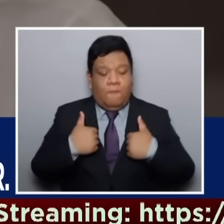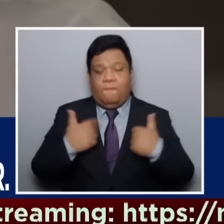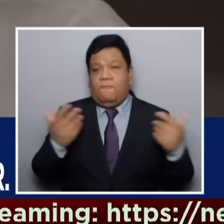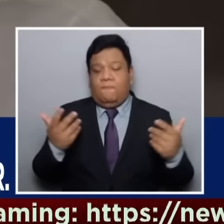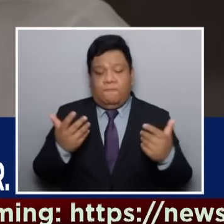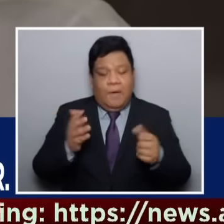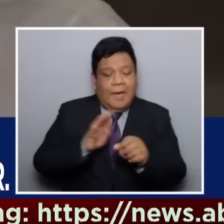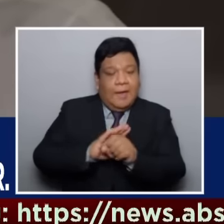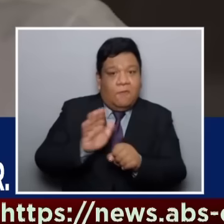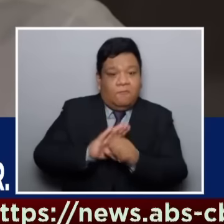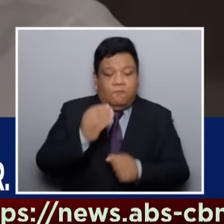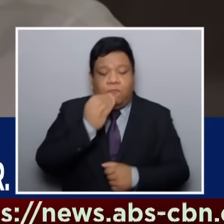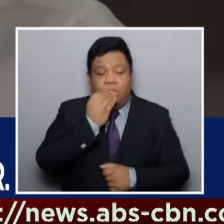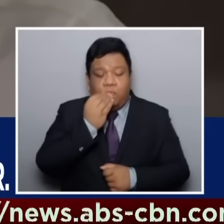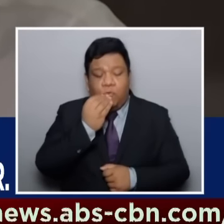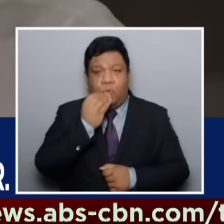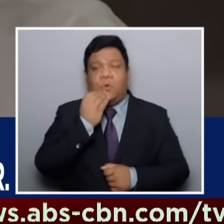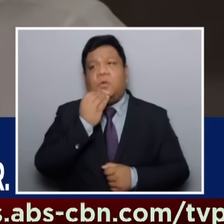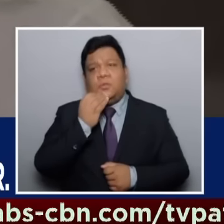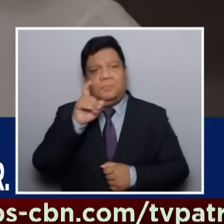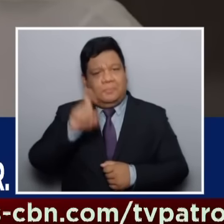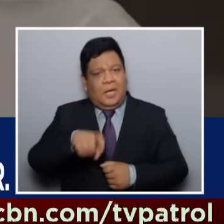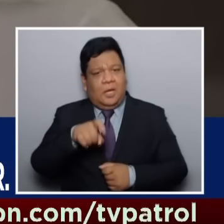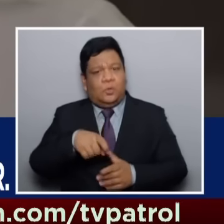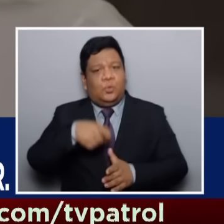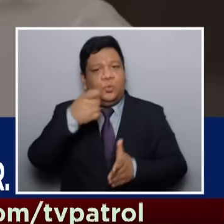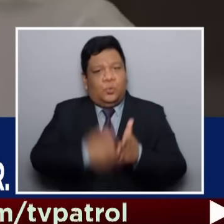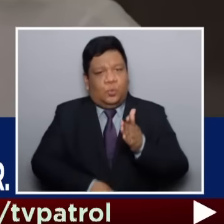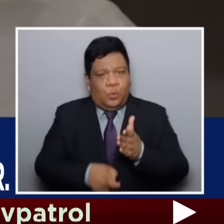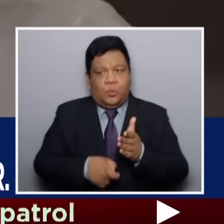have sufficient food, number one, at the price that they can afford.